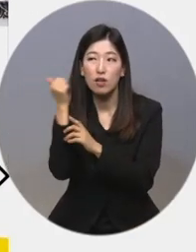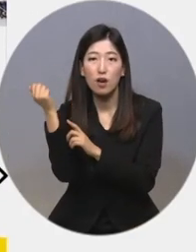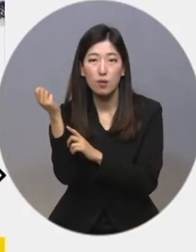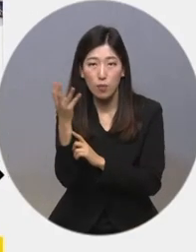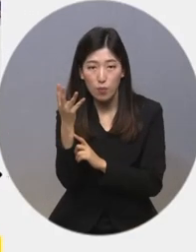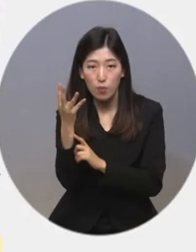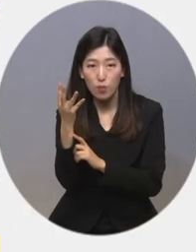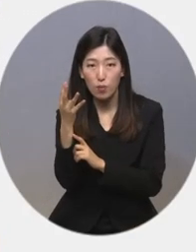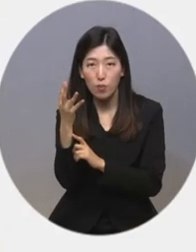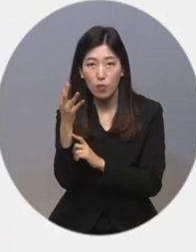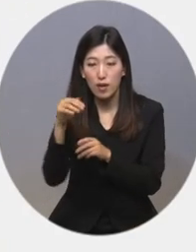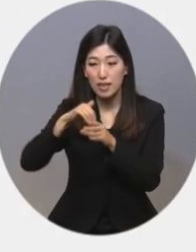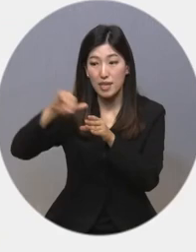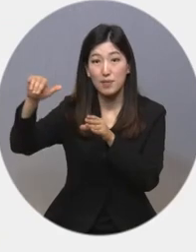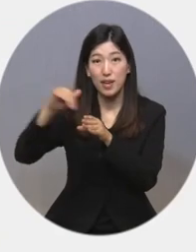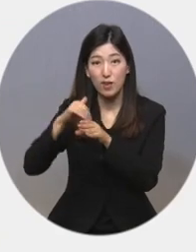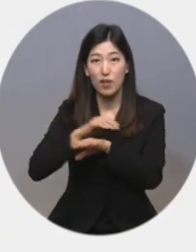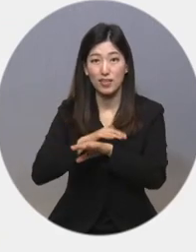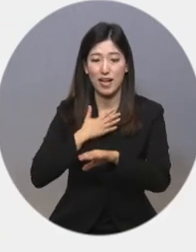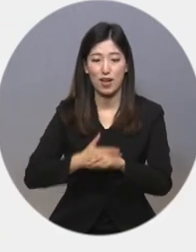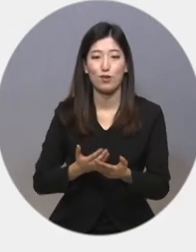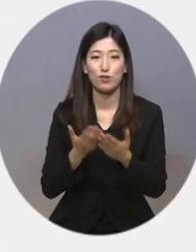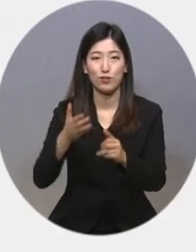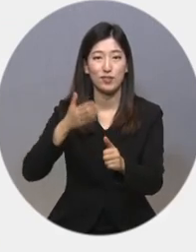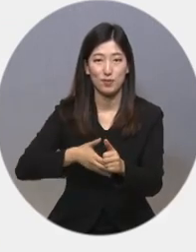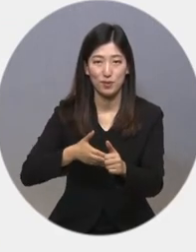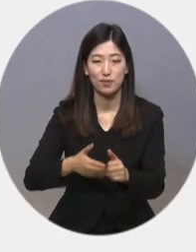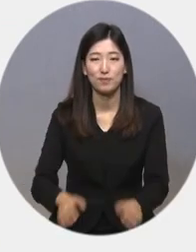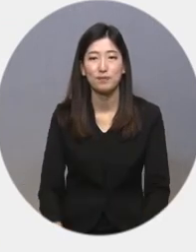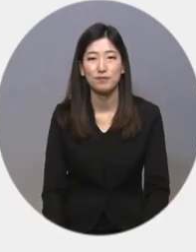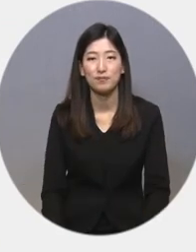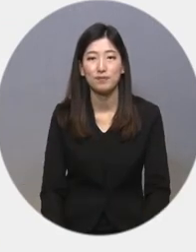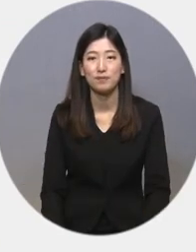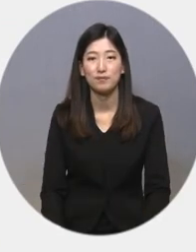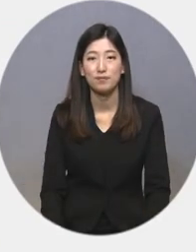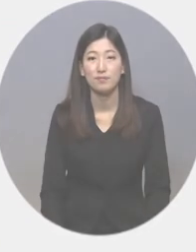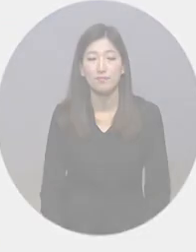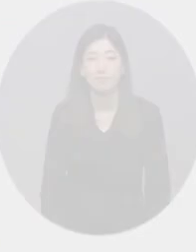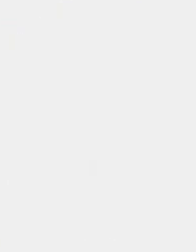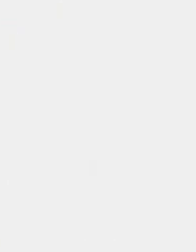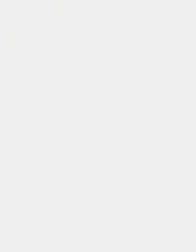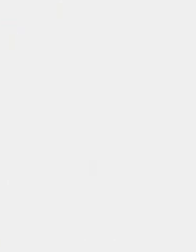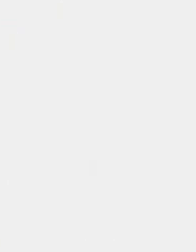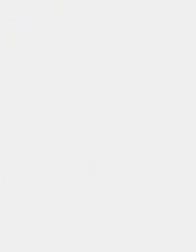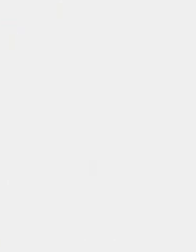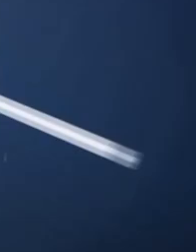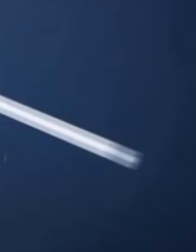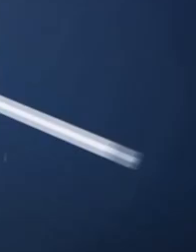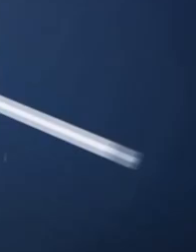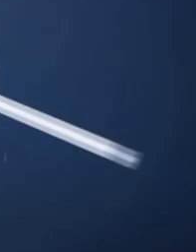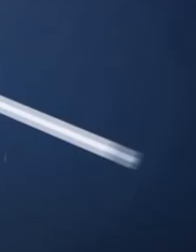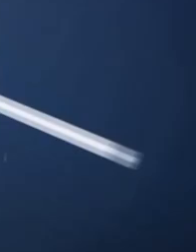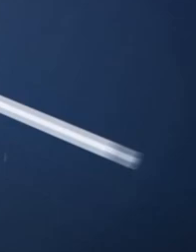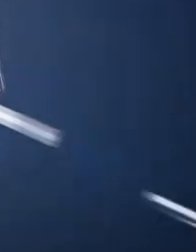전화번호 02-2655-9519로 많은 제보 바랍니다.